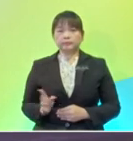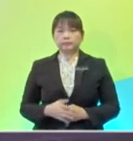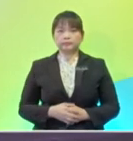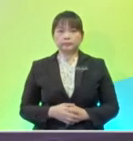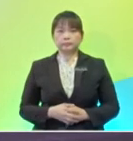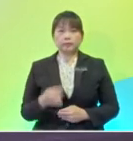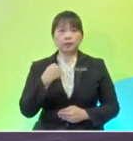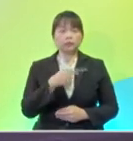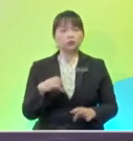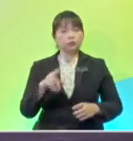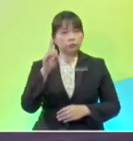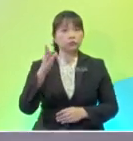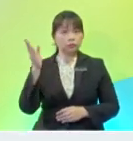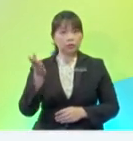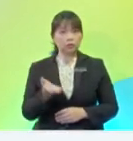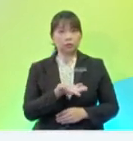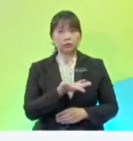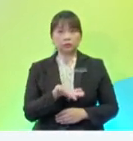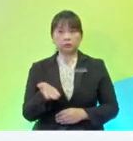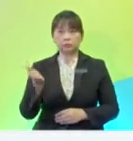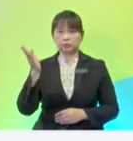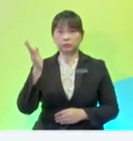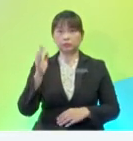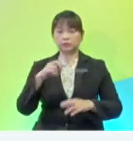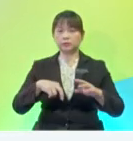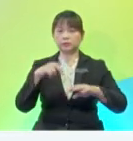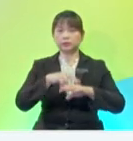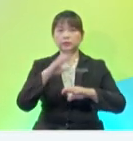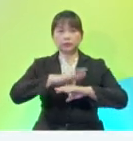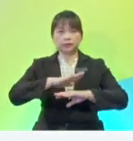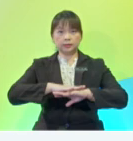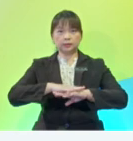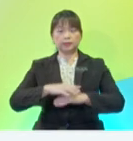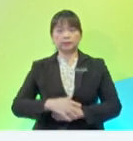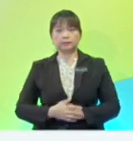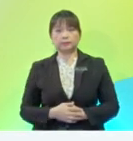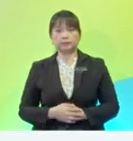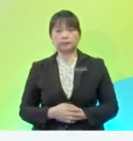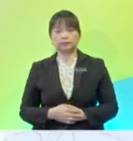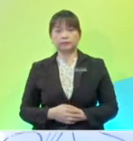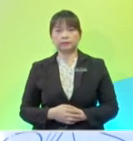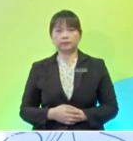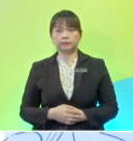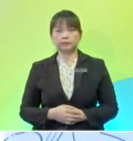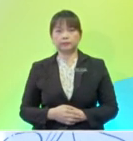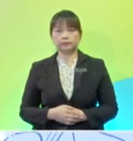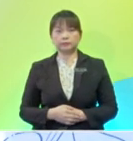lingkungan atas oke pegang dan pelukis pada bagian atas majalah membuat nih dan kita putar naik atas banyak